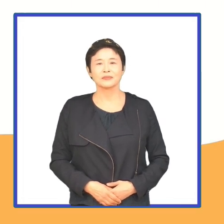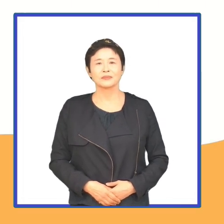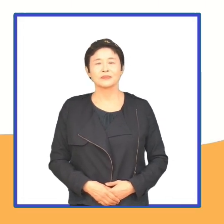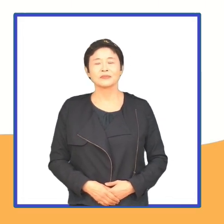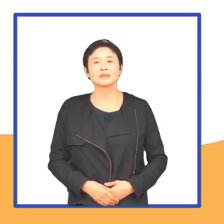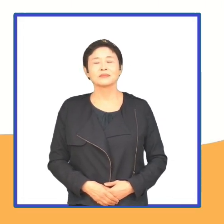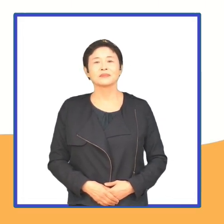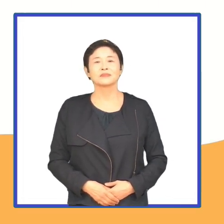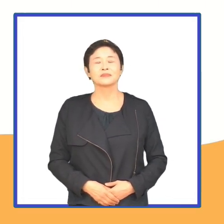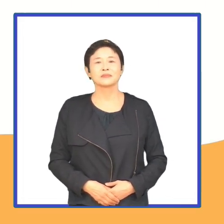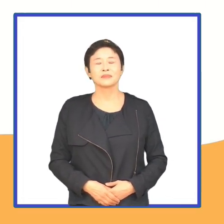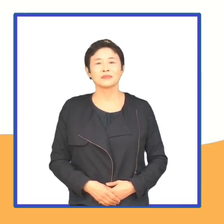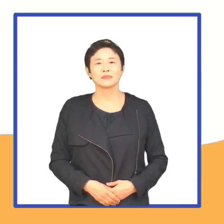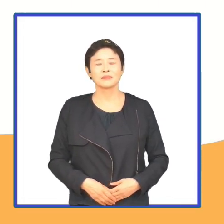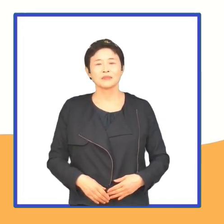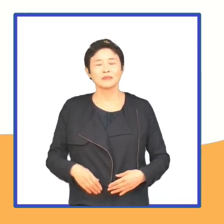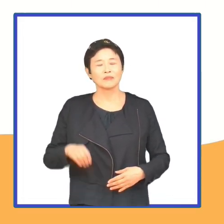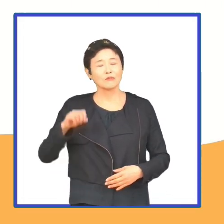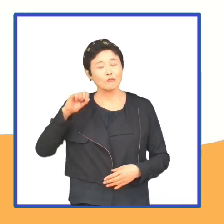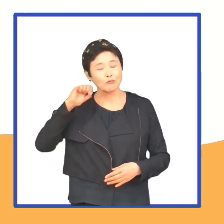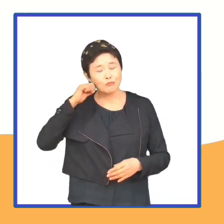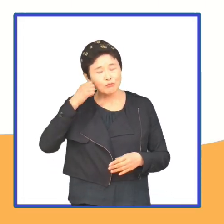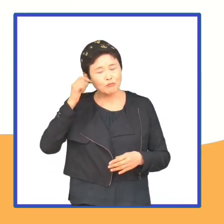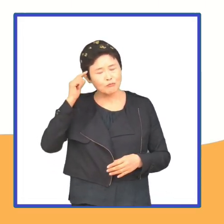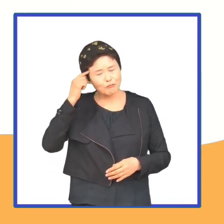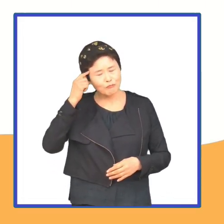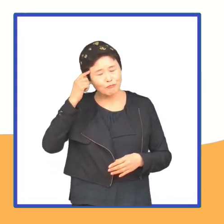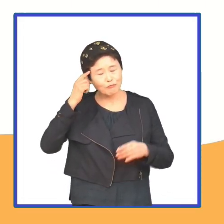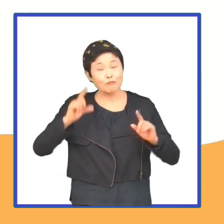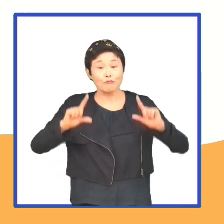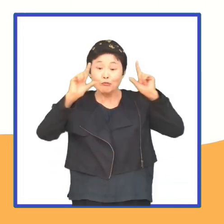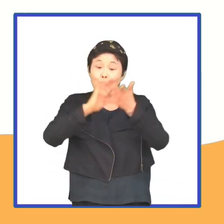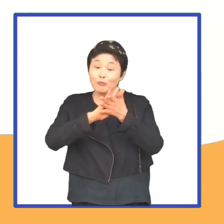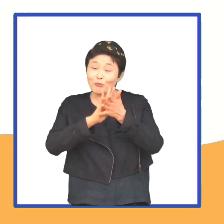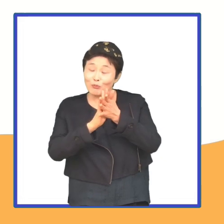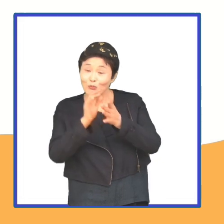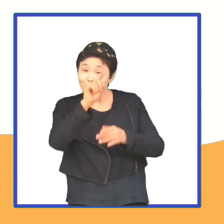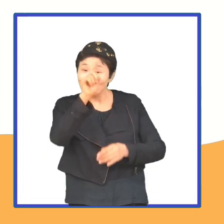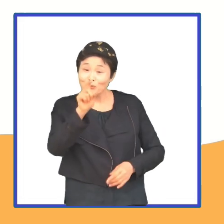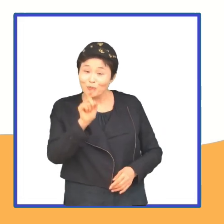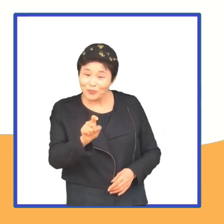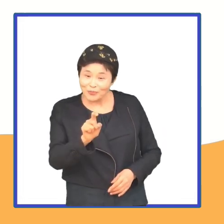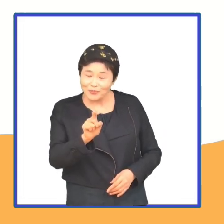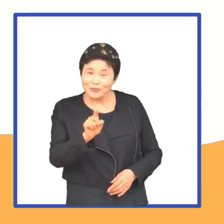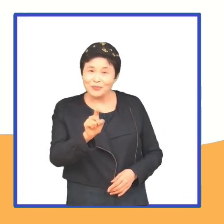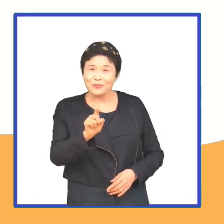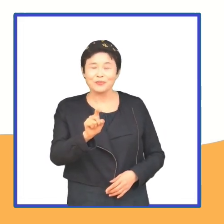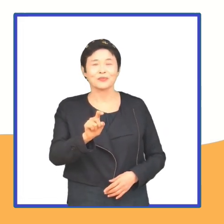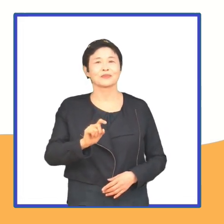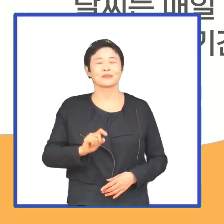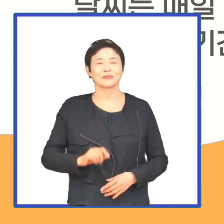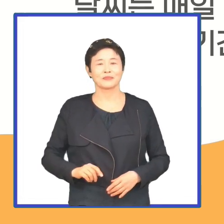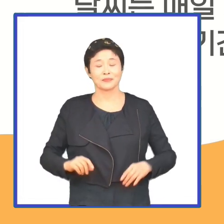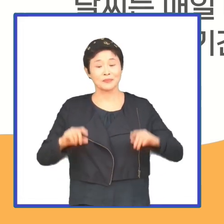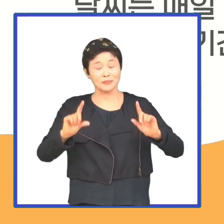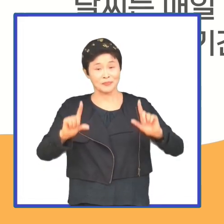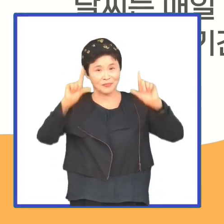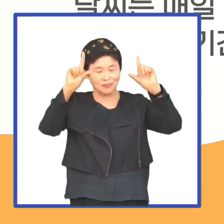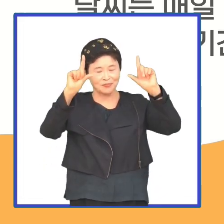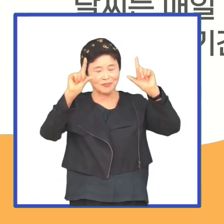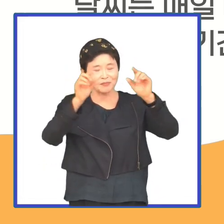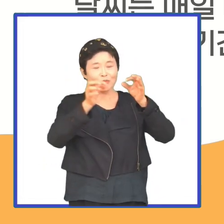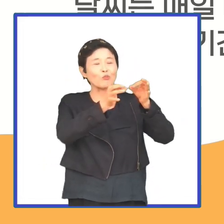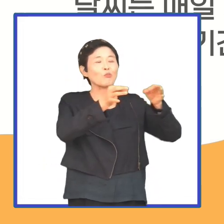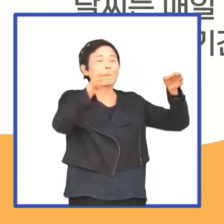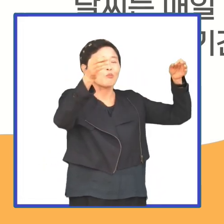그럼 지금부터 우리가 어렵다고 생각하는 기후 변화가 무엇인지에 대해 한번 알아볼까요? 기후란 오랜 기간에